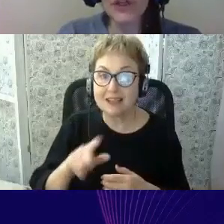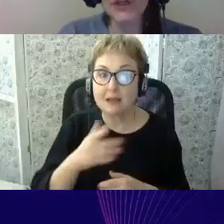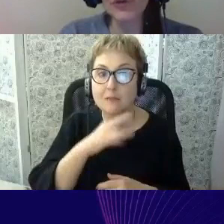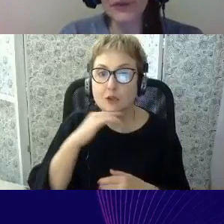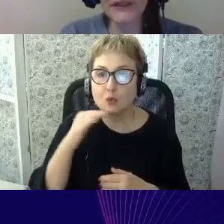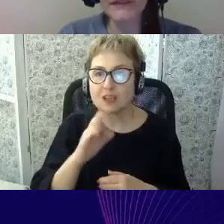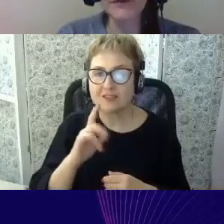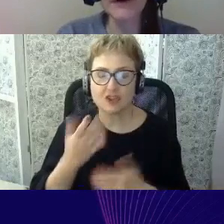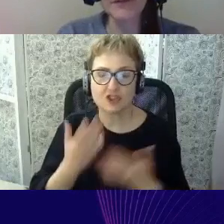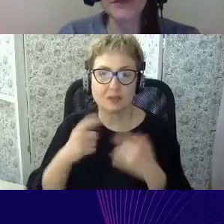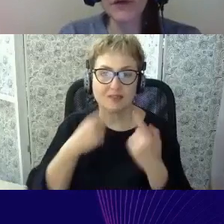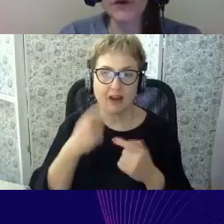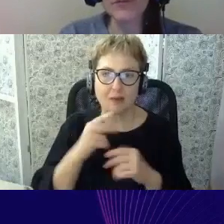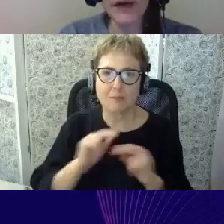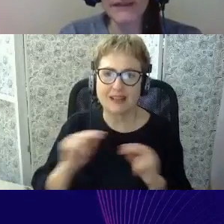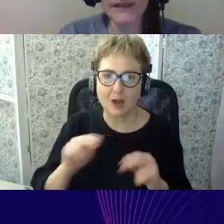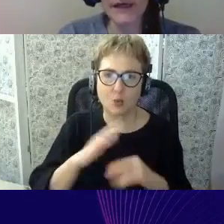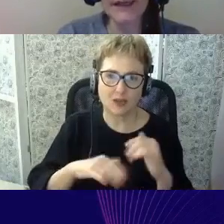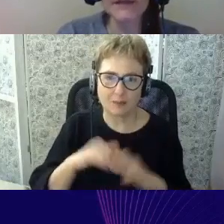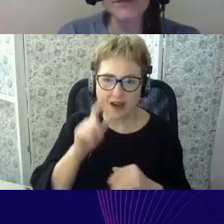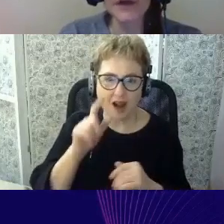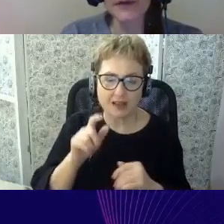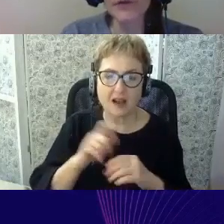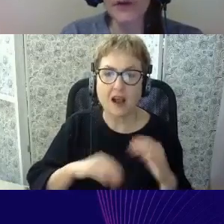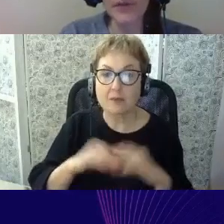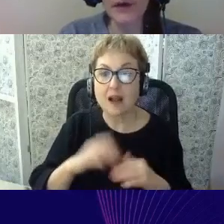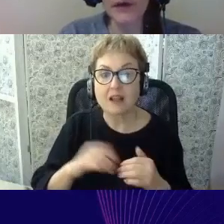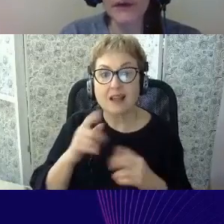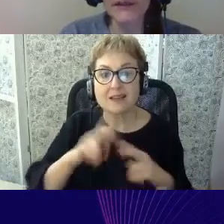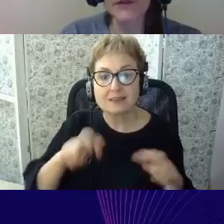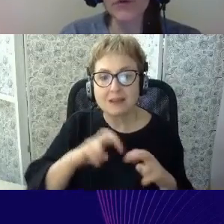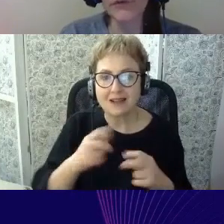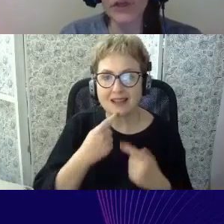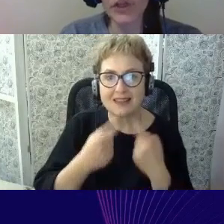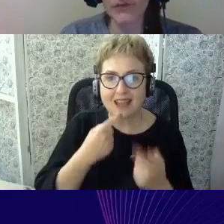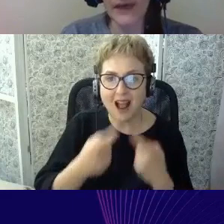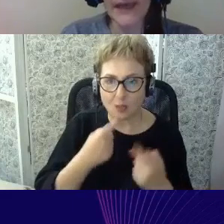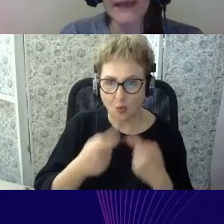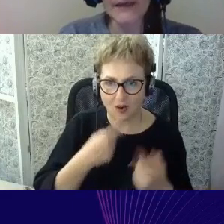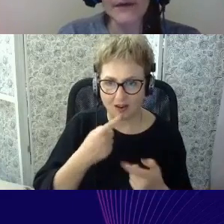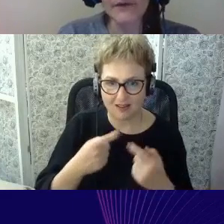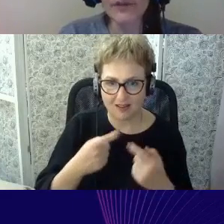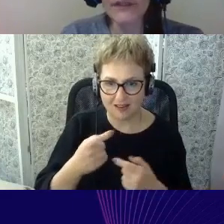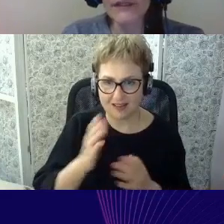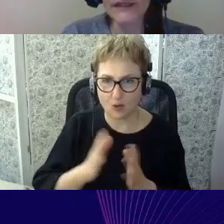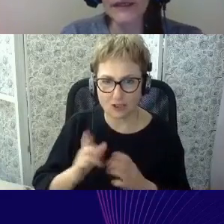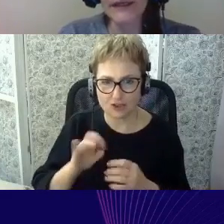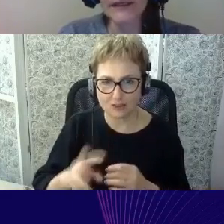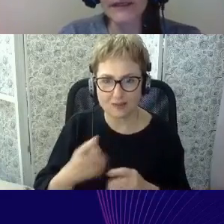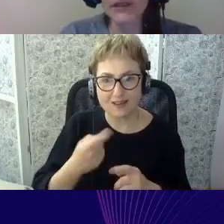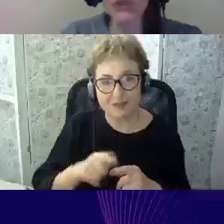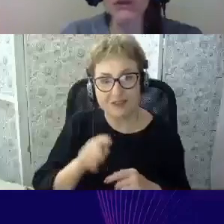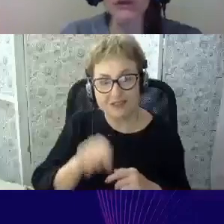многие вещи, особенно если мы говорим о педагогах-практиках, они разбираются в рамках диалогового режима. И вот здесь